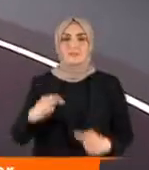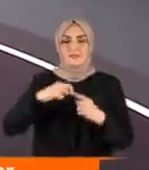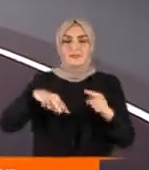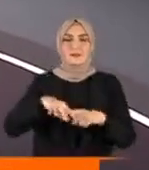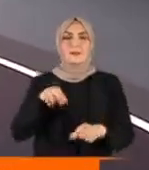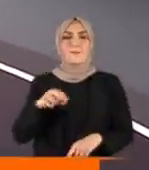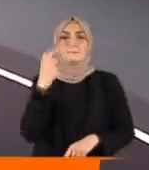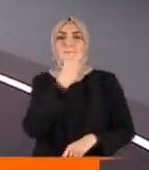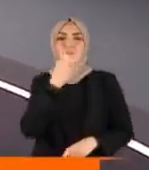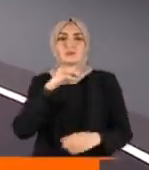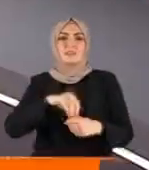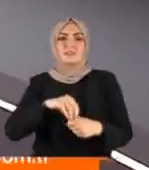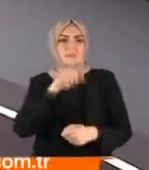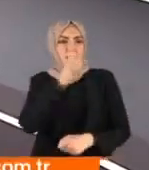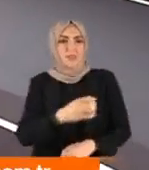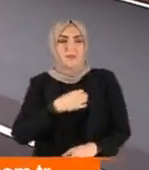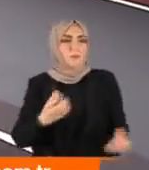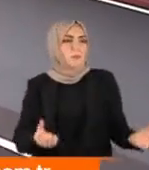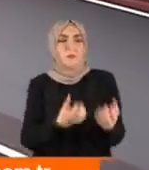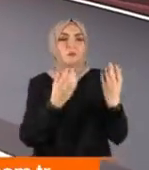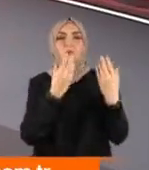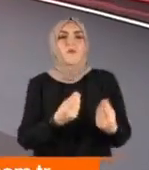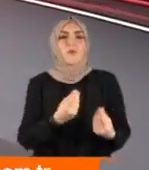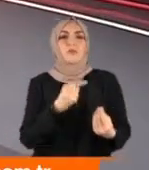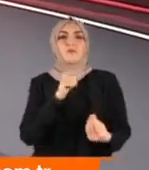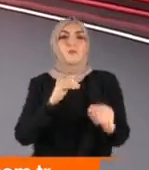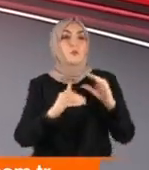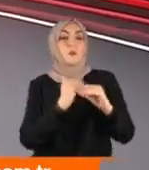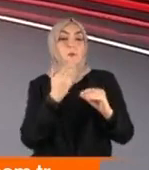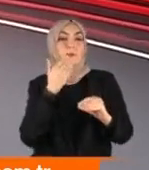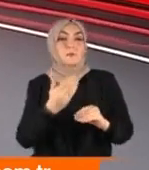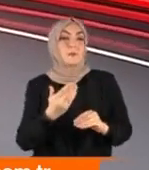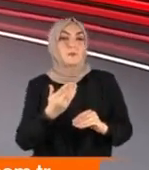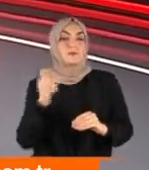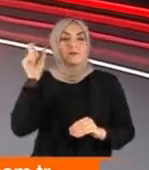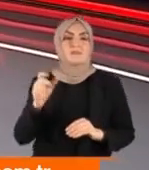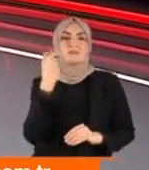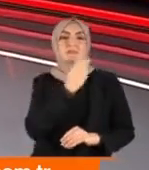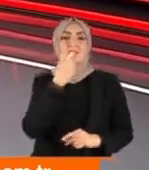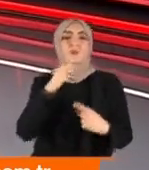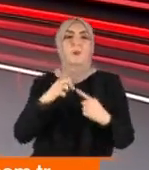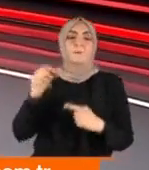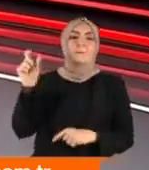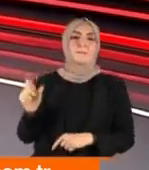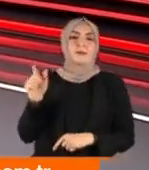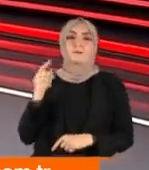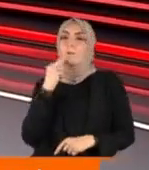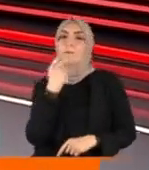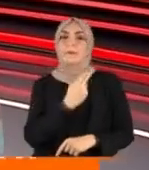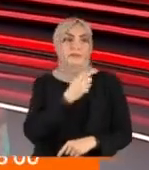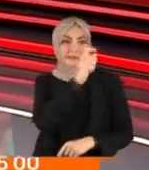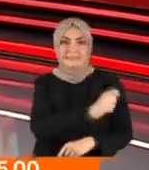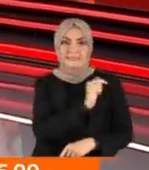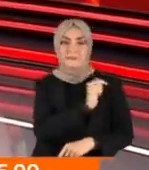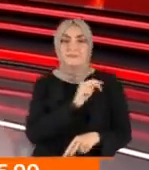Rap için yaksın kendini. Bu yorumun sahibi ünlü şarkıcı Rain Man. Bu sözleri söylediği kişi ise Kerem Gülsoy. Rap dünyasında